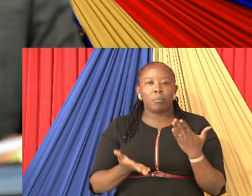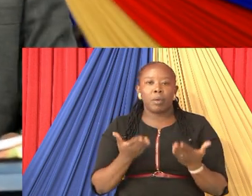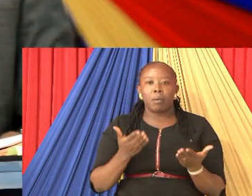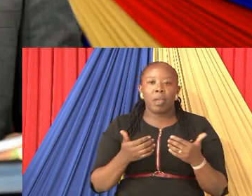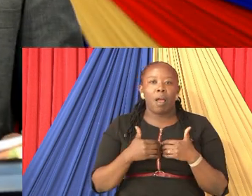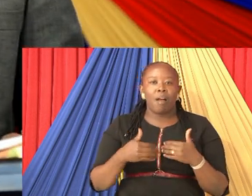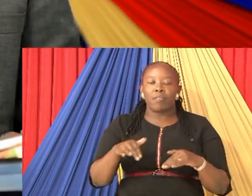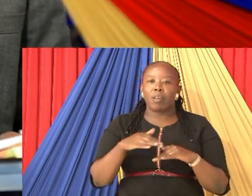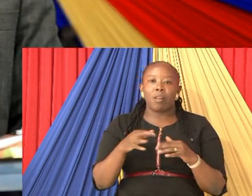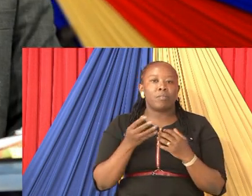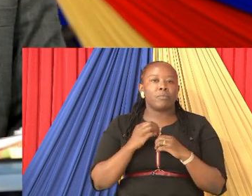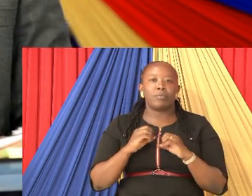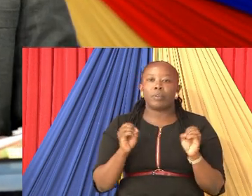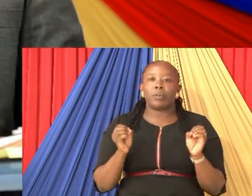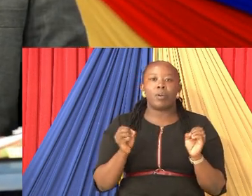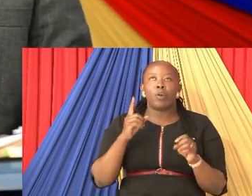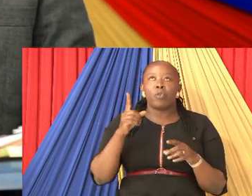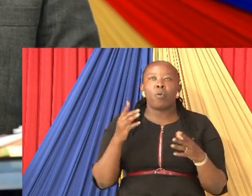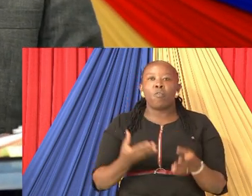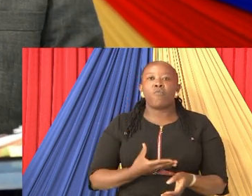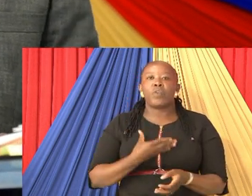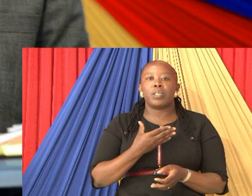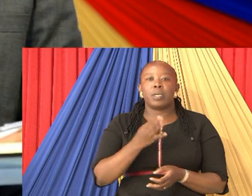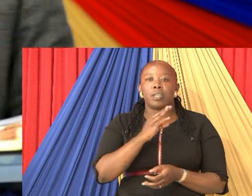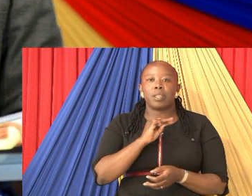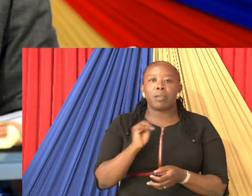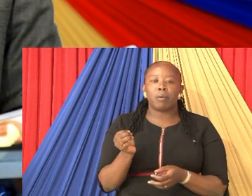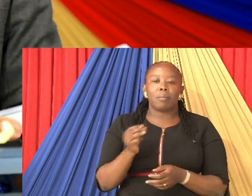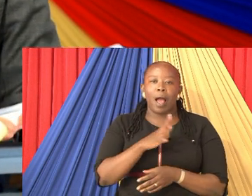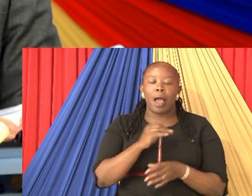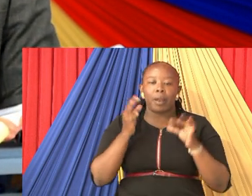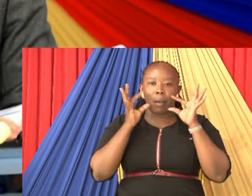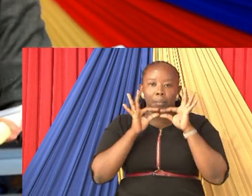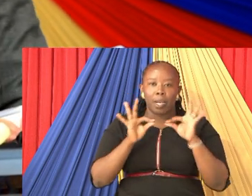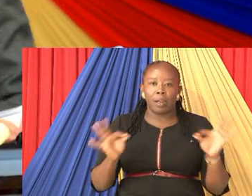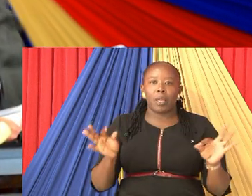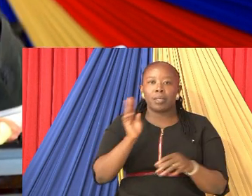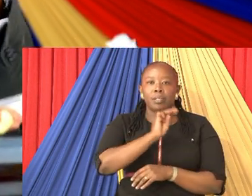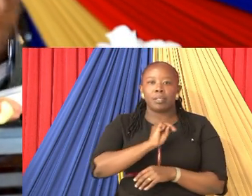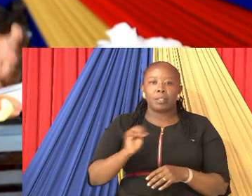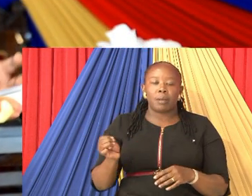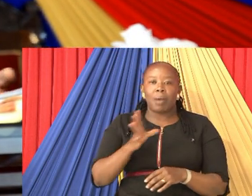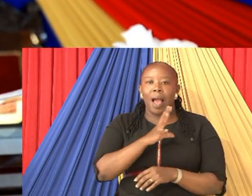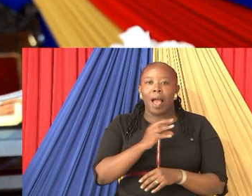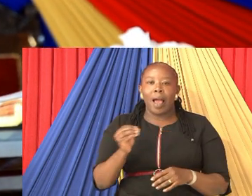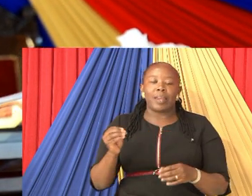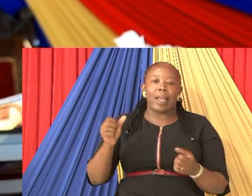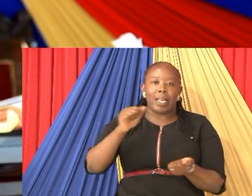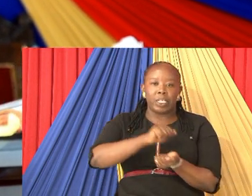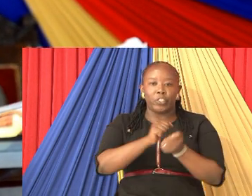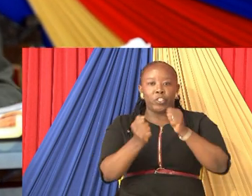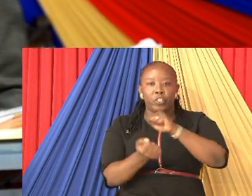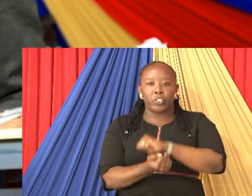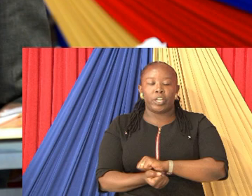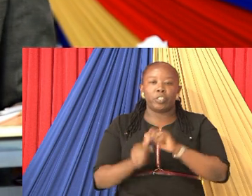ukawajie na ukawaguse, Bwana na kusababisha hali zao kugeuka na kuwa ni hali za